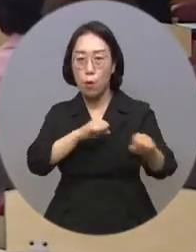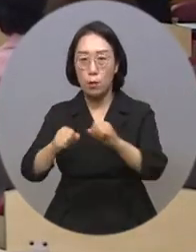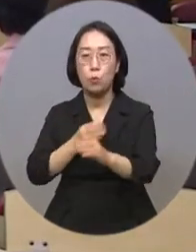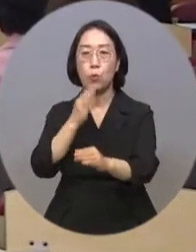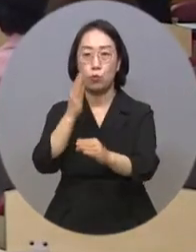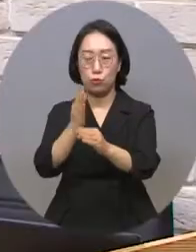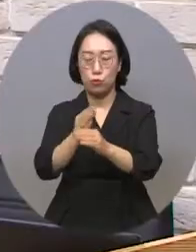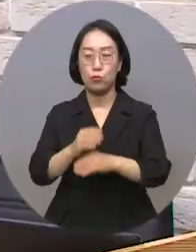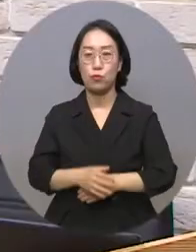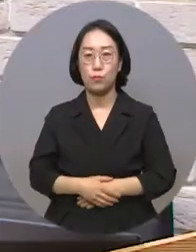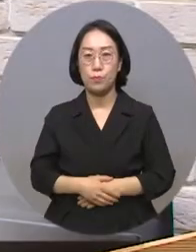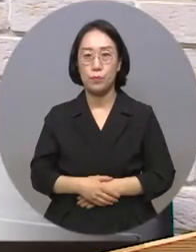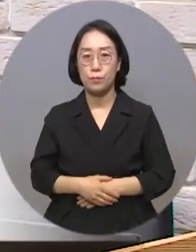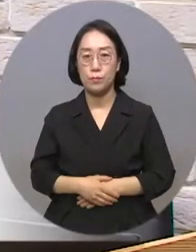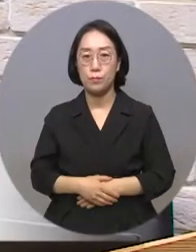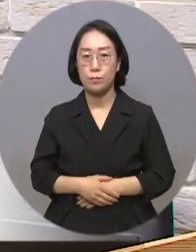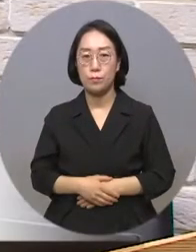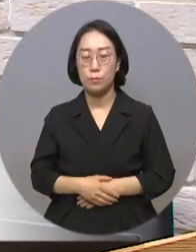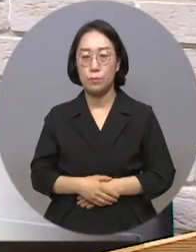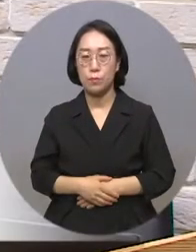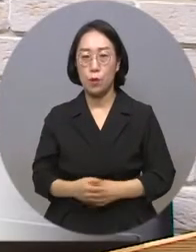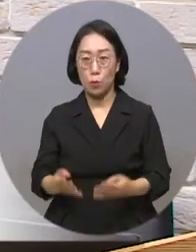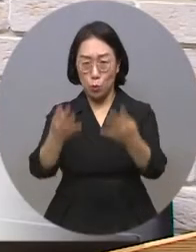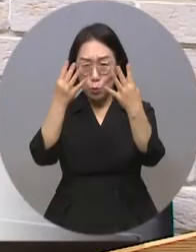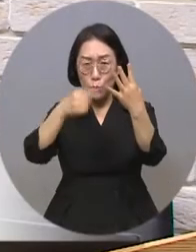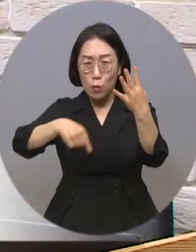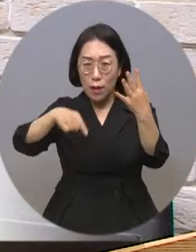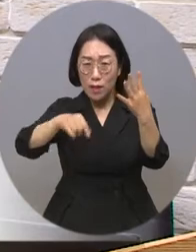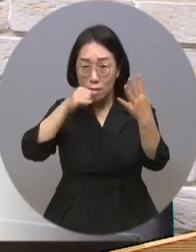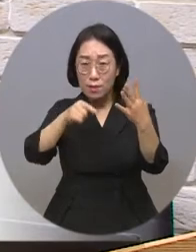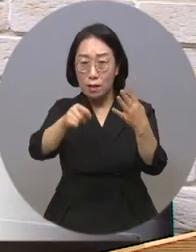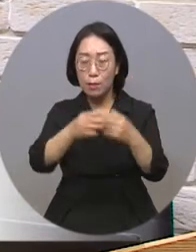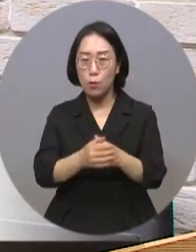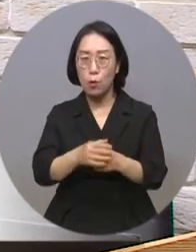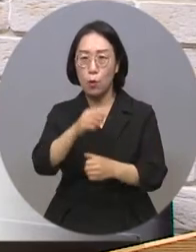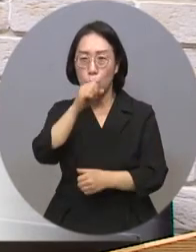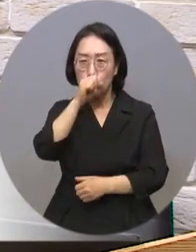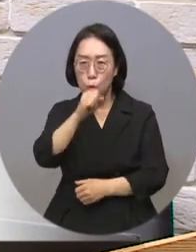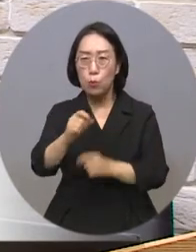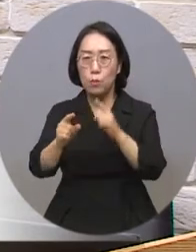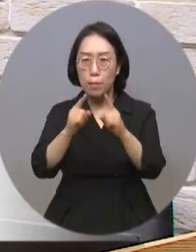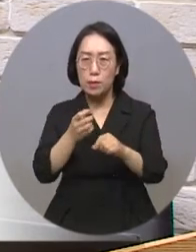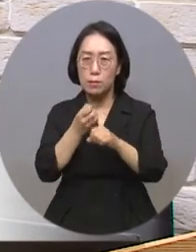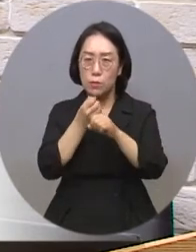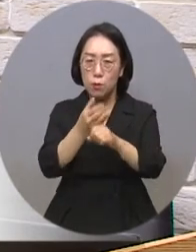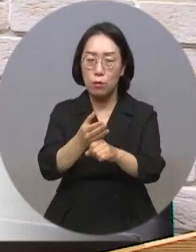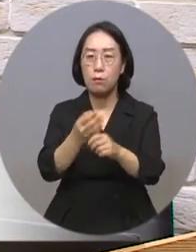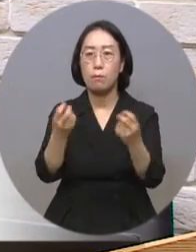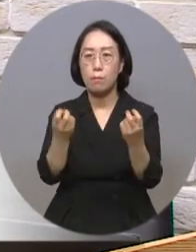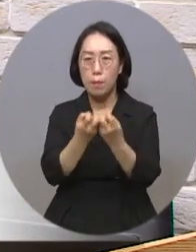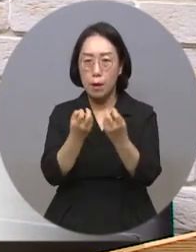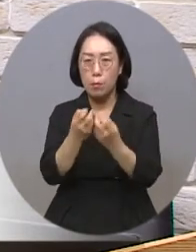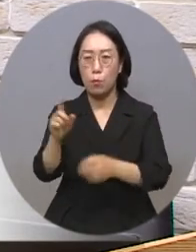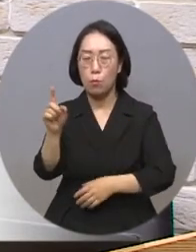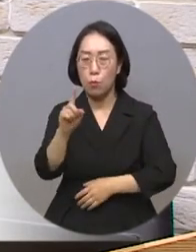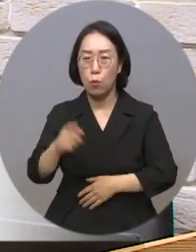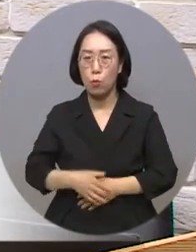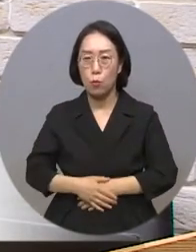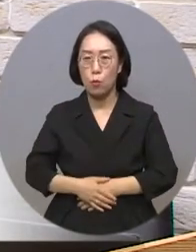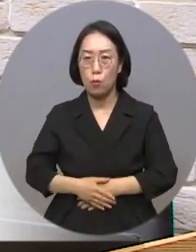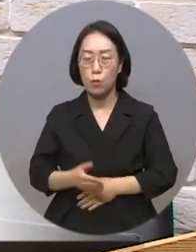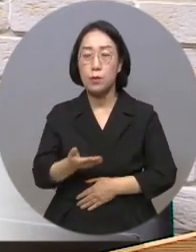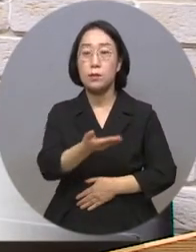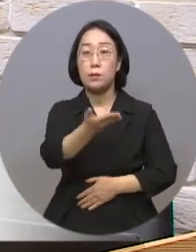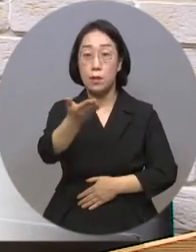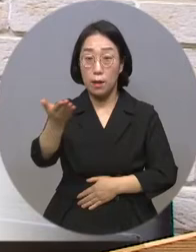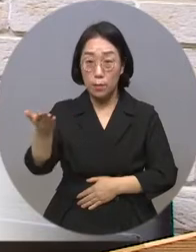있습니다. 저 사람들을 어떻게 내가 복음을 전해야 되는가? 또 어떻게 저런